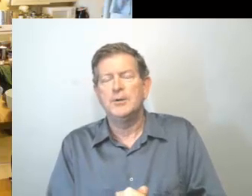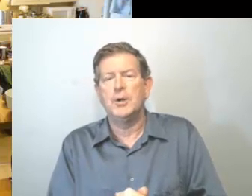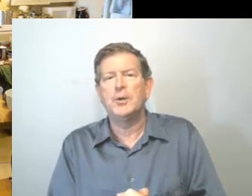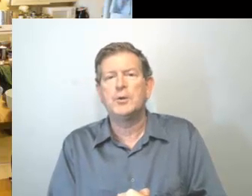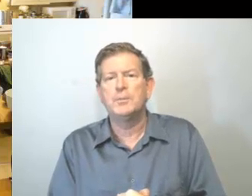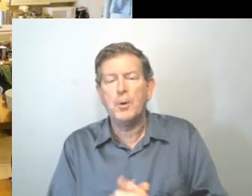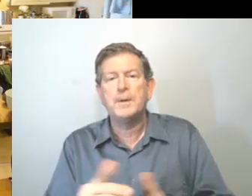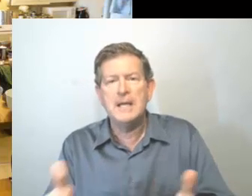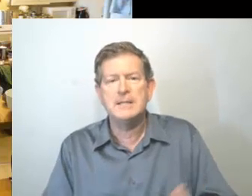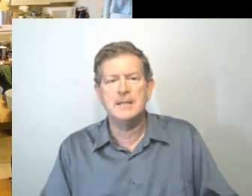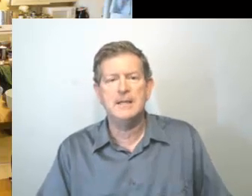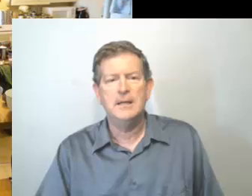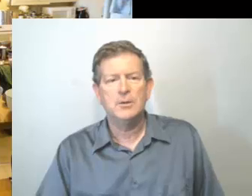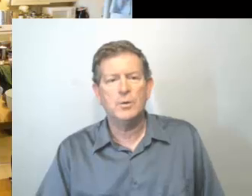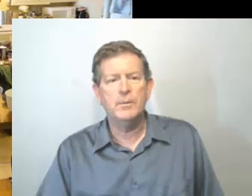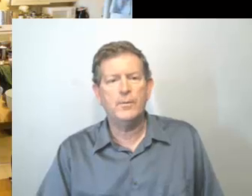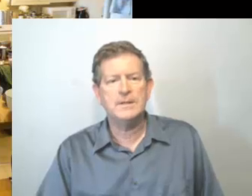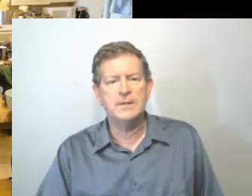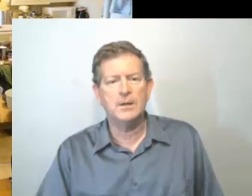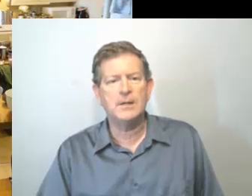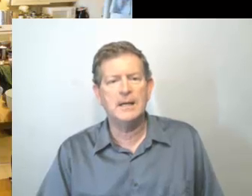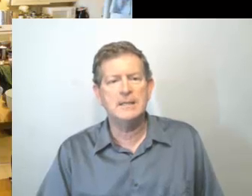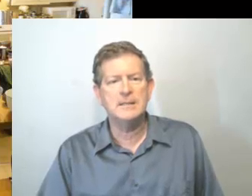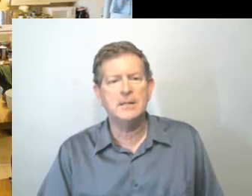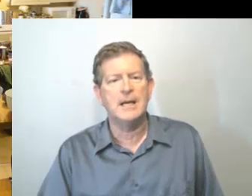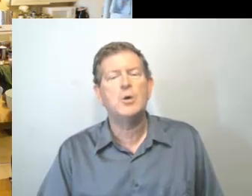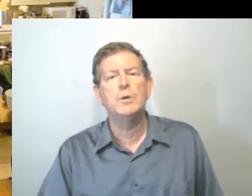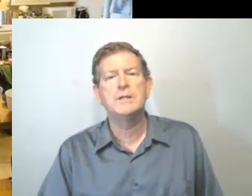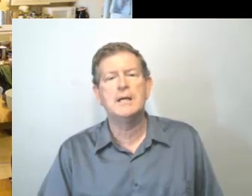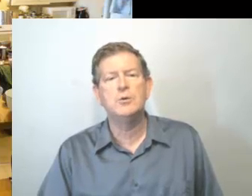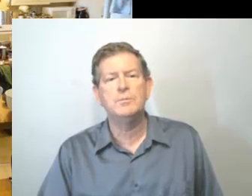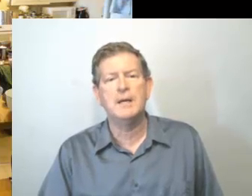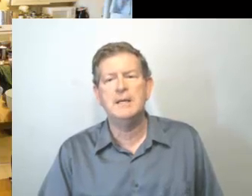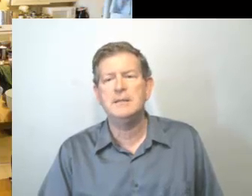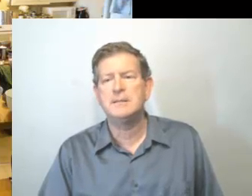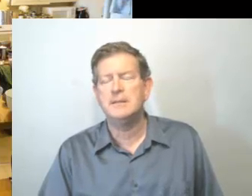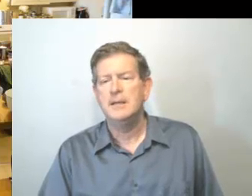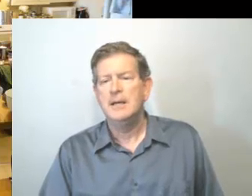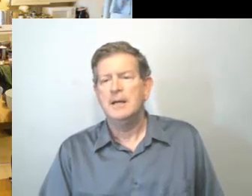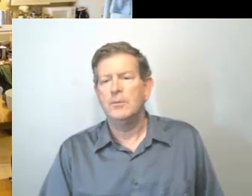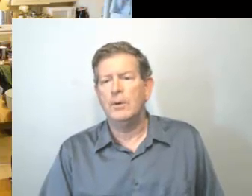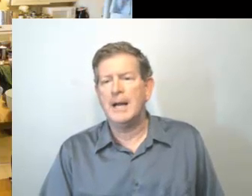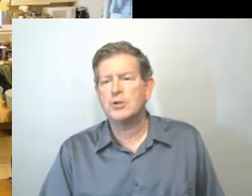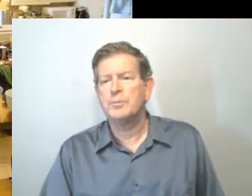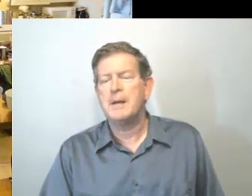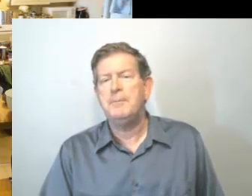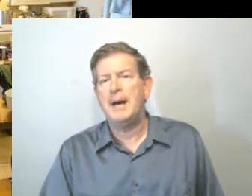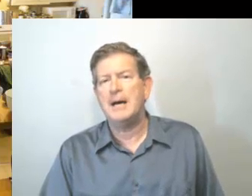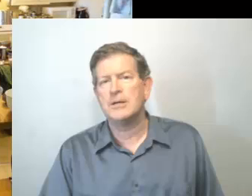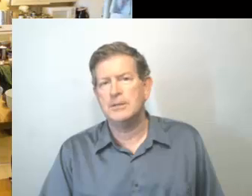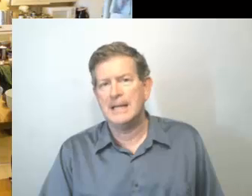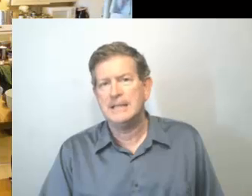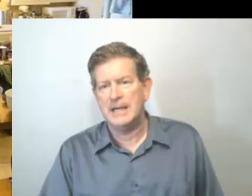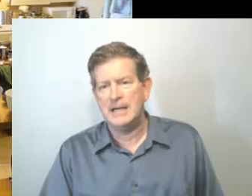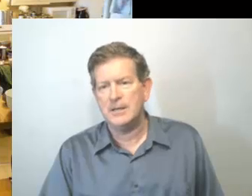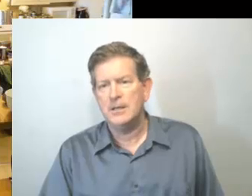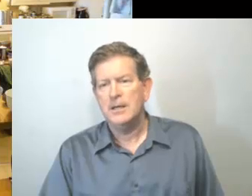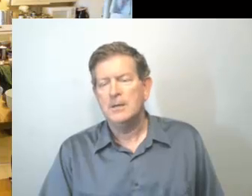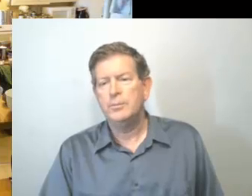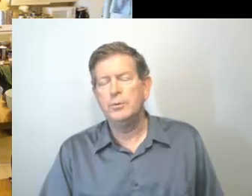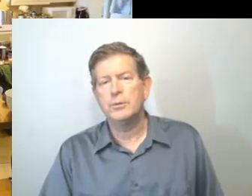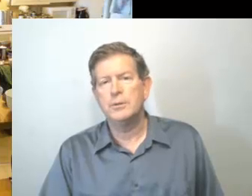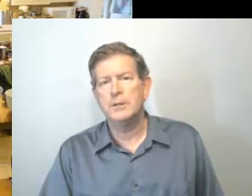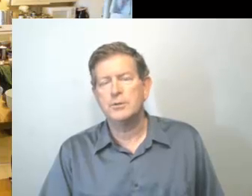blé dans notre propriété. Donc me voici en train ici de récolter du maïs. Là, je prépare la